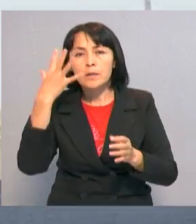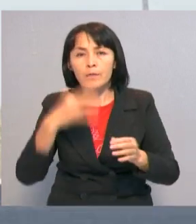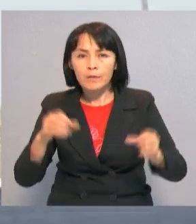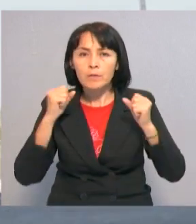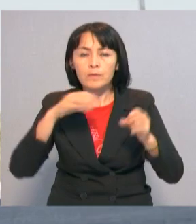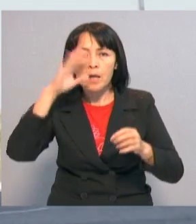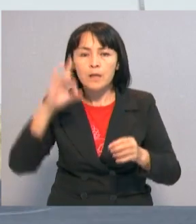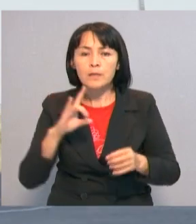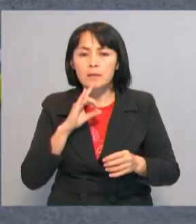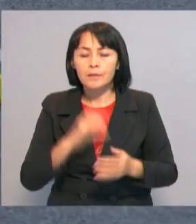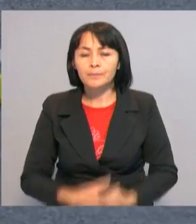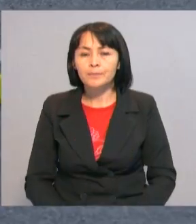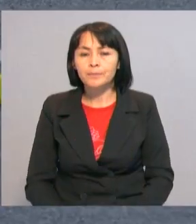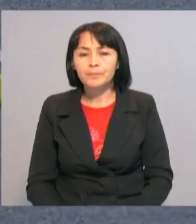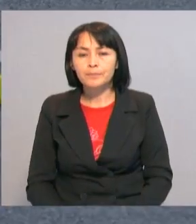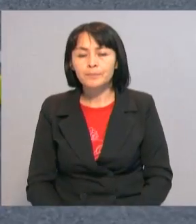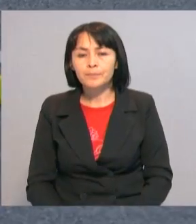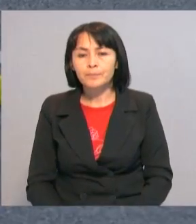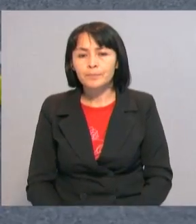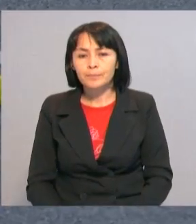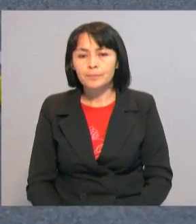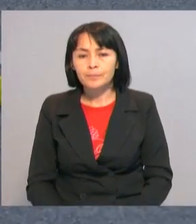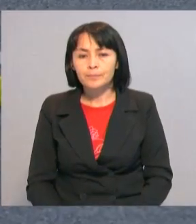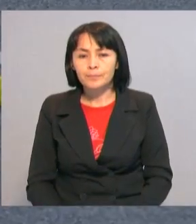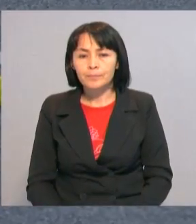спорта из Казахстана нургиса жалелов Диана алези новости